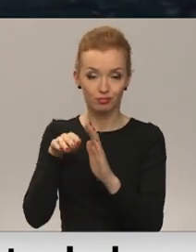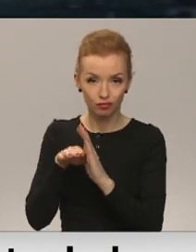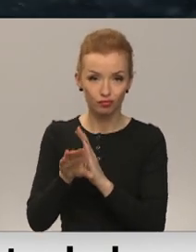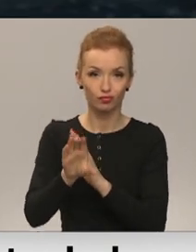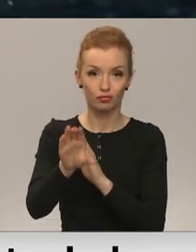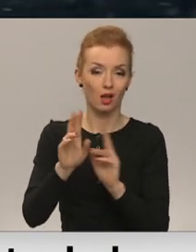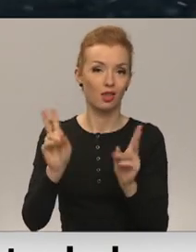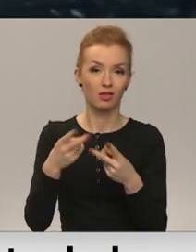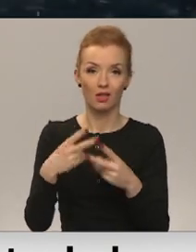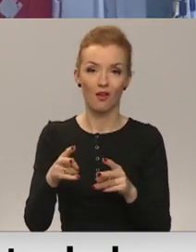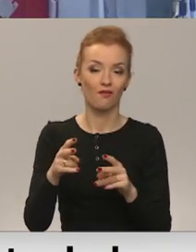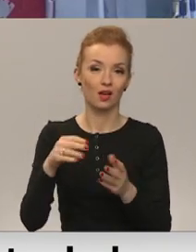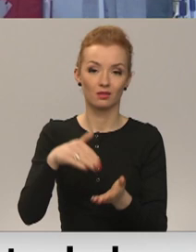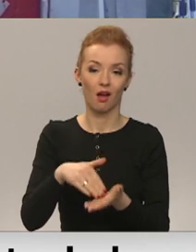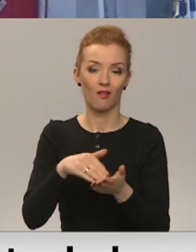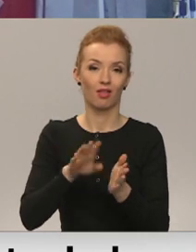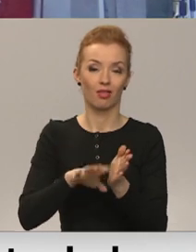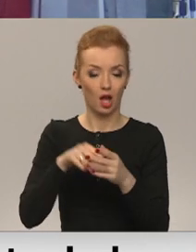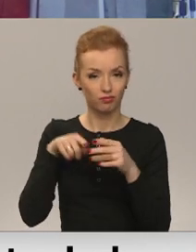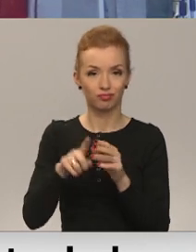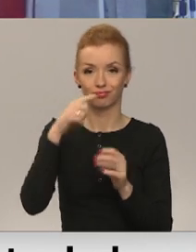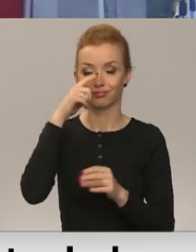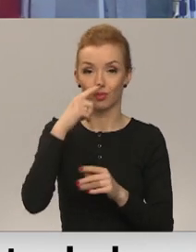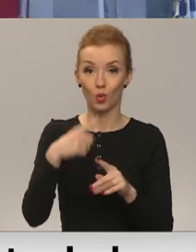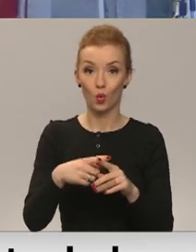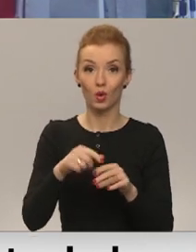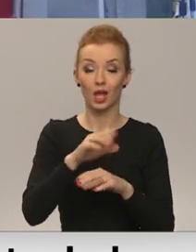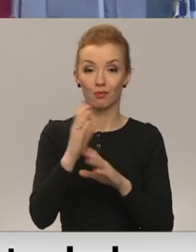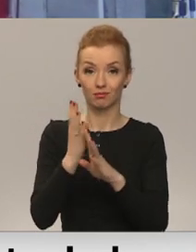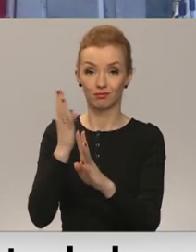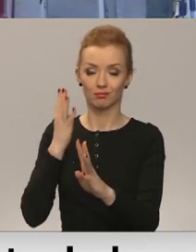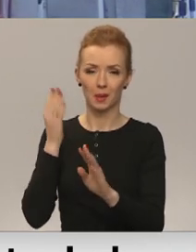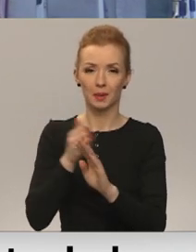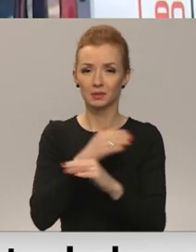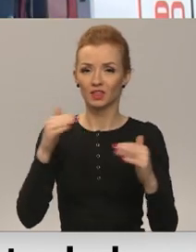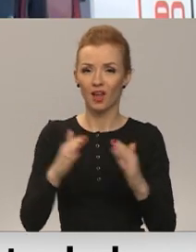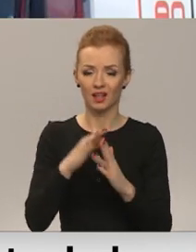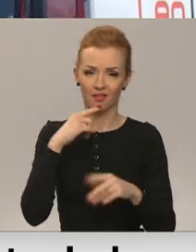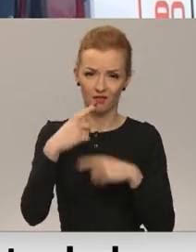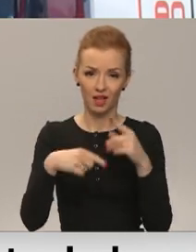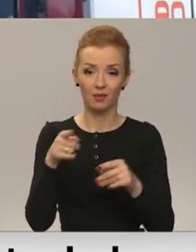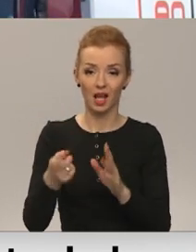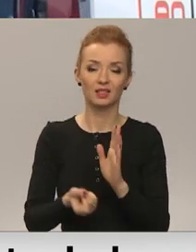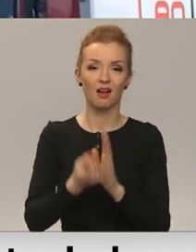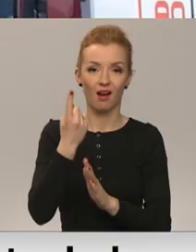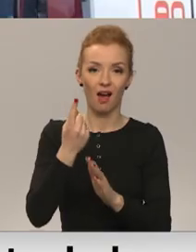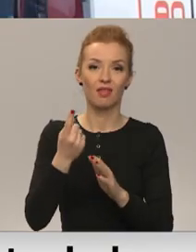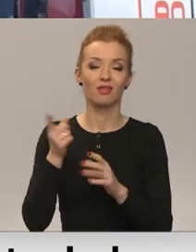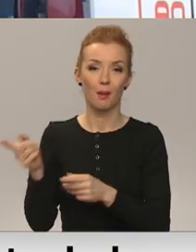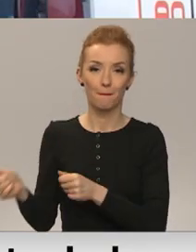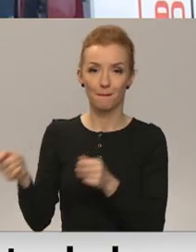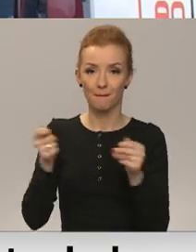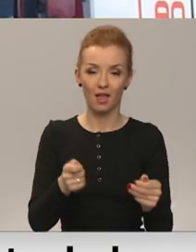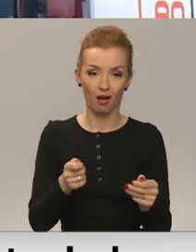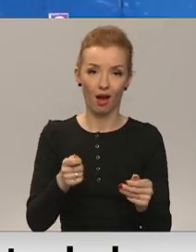un nevajag stāvēt kopīgā rindā. Auto rindas uz robežas pirms svētkiem ir katru gadu un lielākoties tās rada kravu piegāžu termiņa līdz